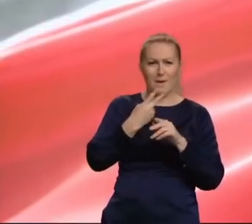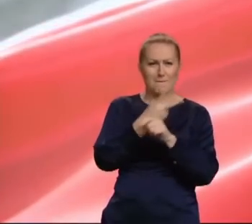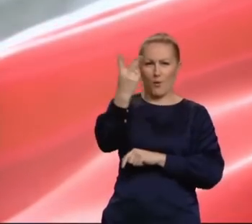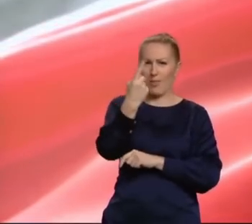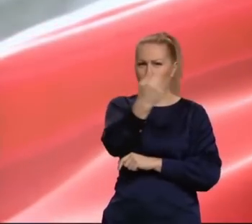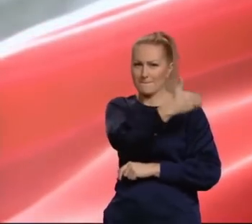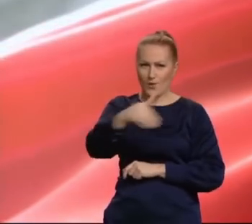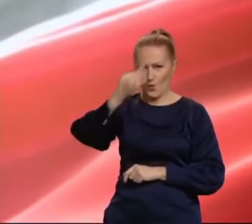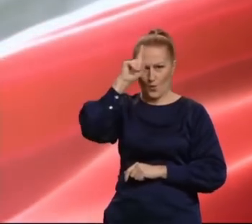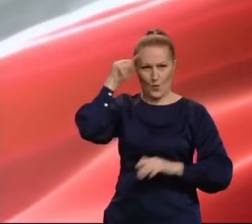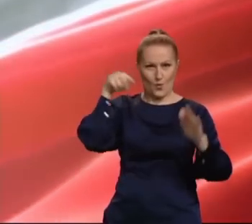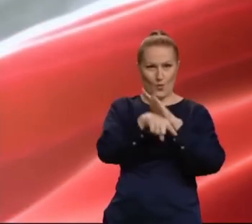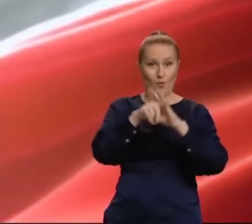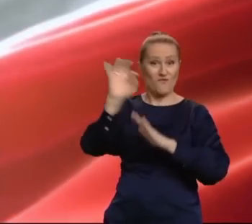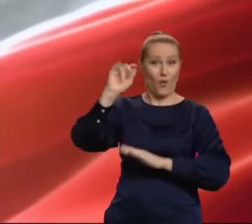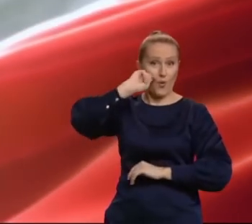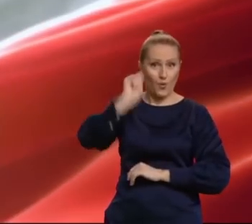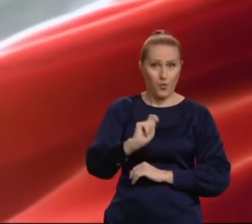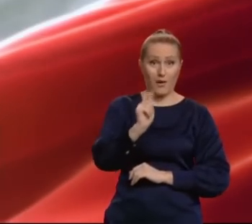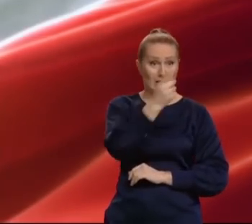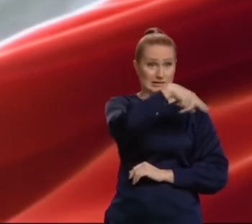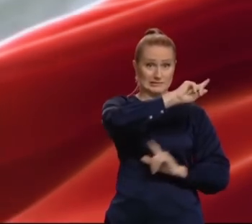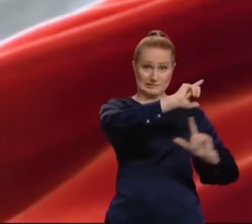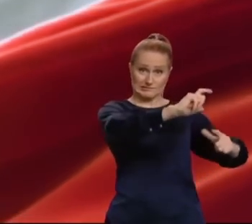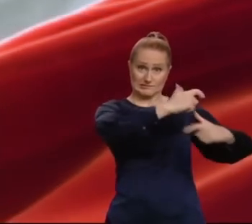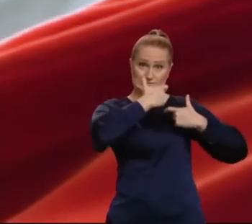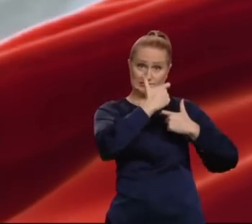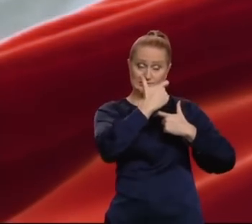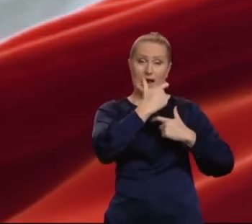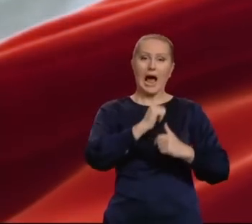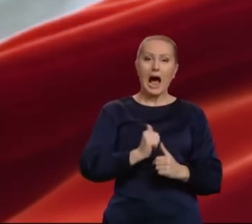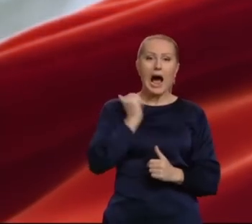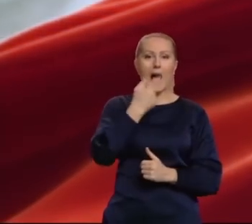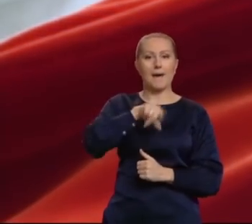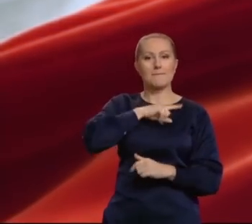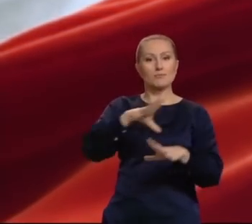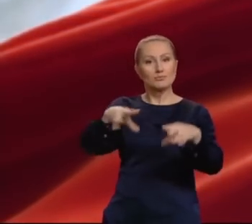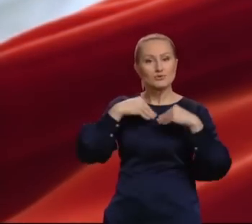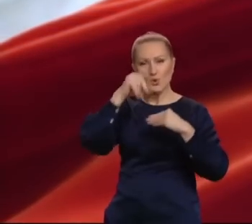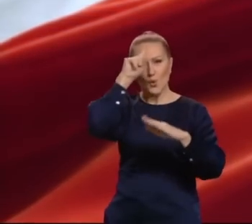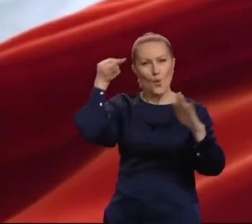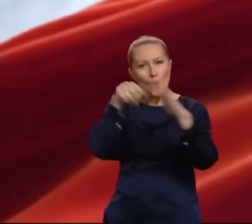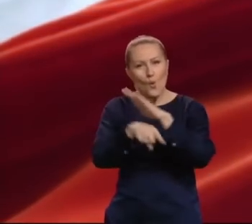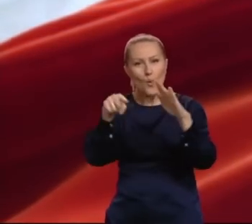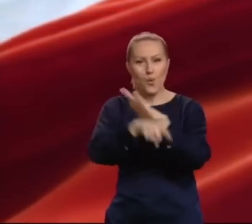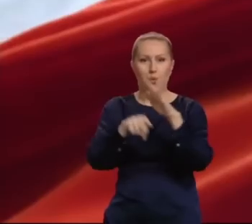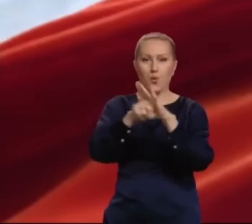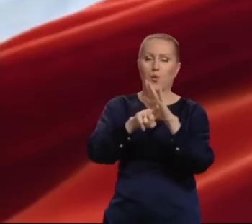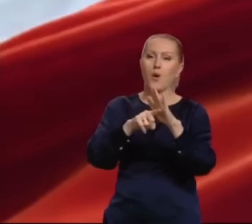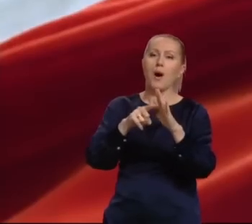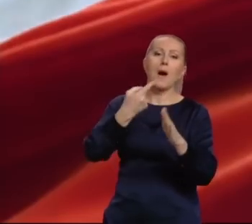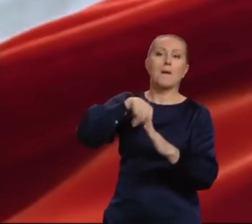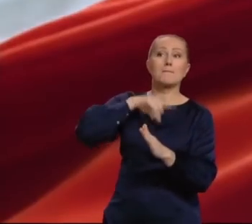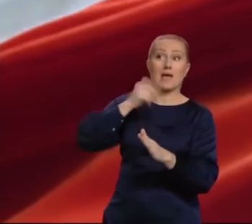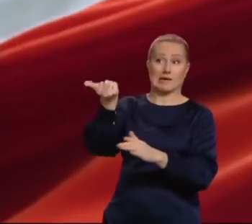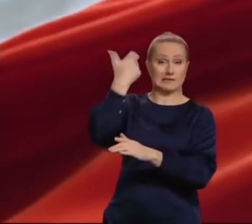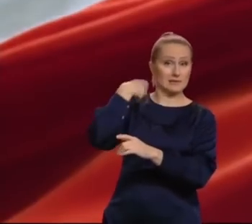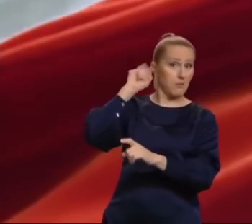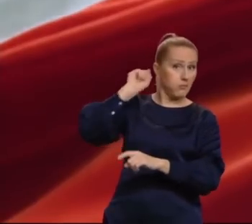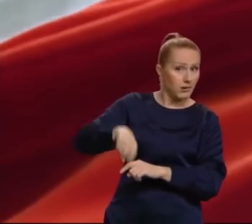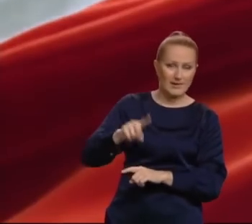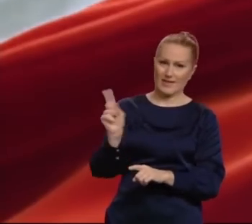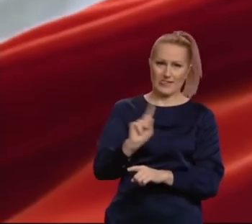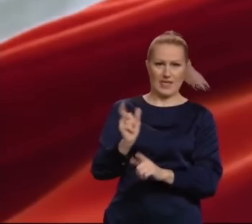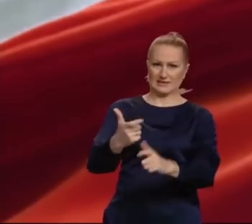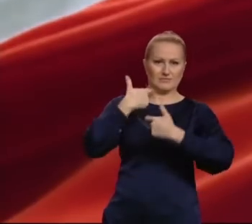z Ukrainy. Nikt nie zmusi nas, żeby przyjmowała uchodźców czy migrantów wbrew naszej woli. Kłopot tylko w